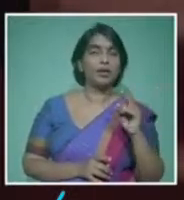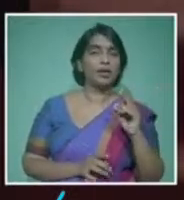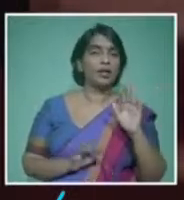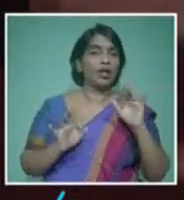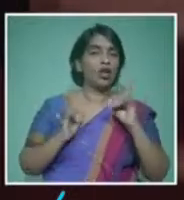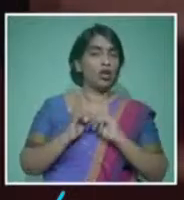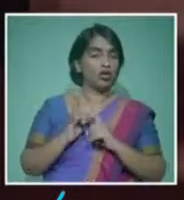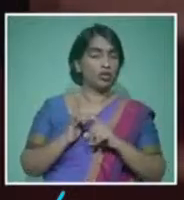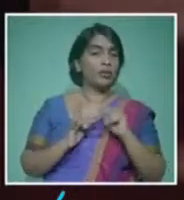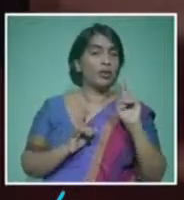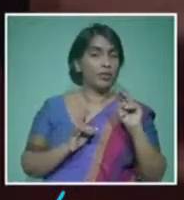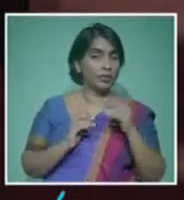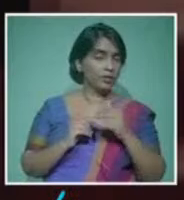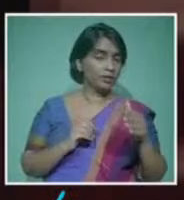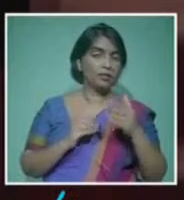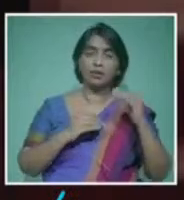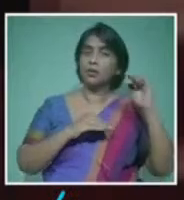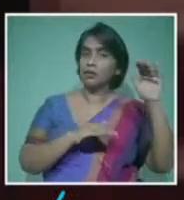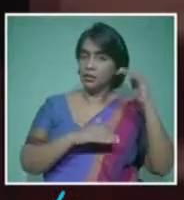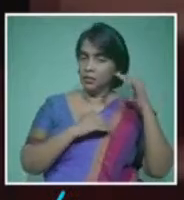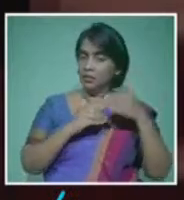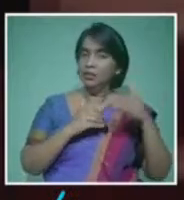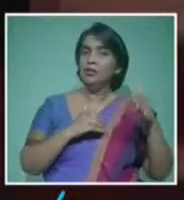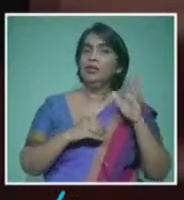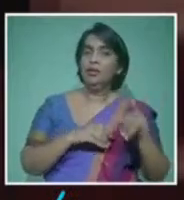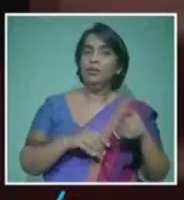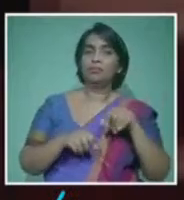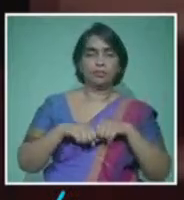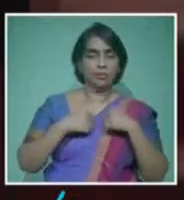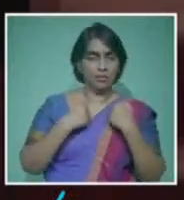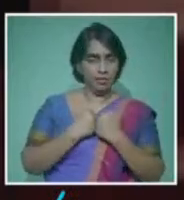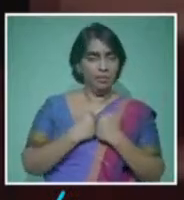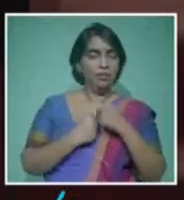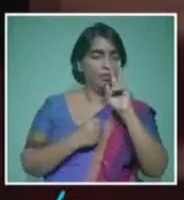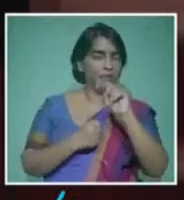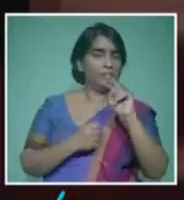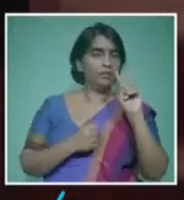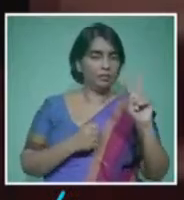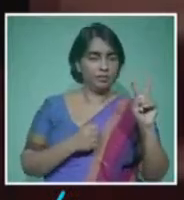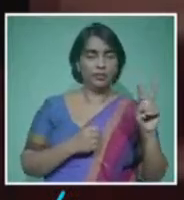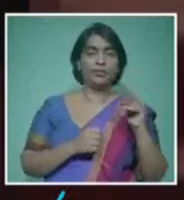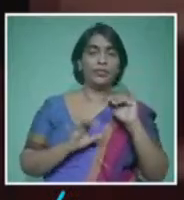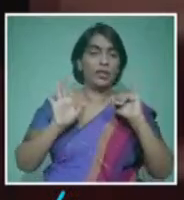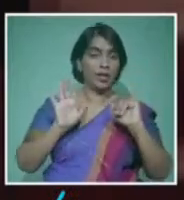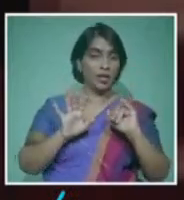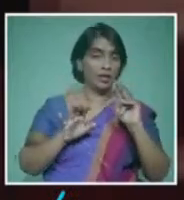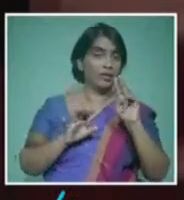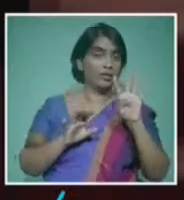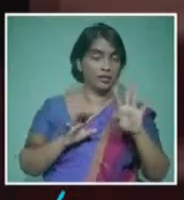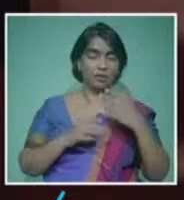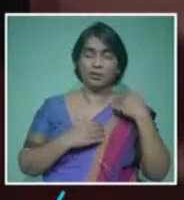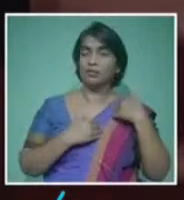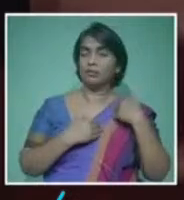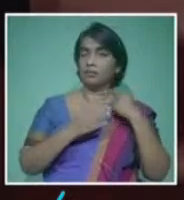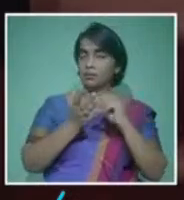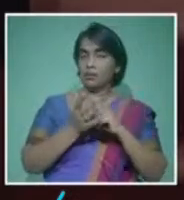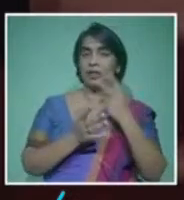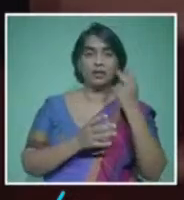2022/10/20 අදාළ ආනයන සිදු වන දින වන විට මෙම සමාගම 2022/6/24 වන දින නිකුත් කරන ලද අංක